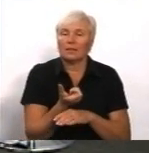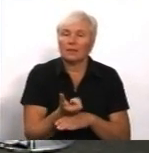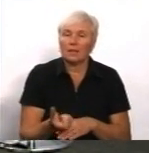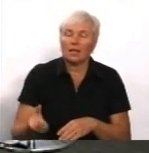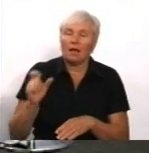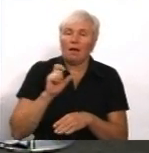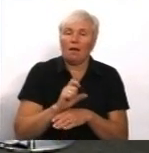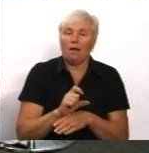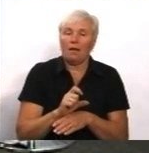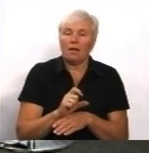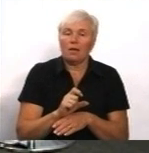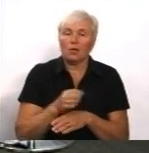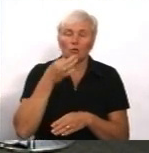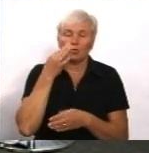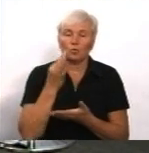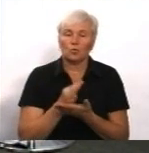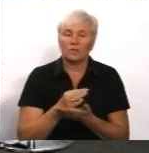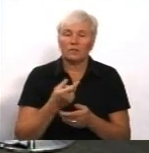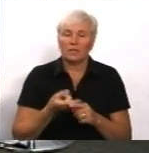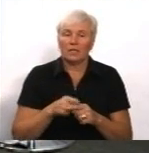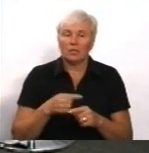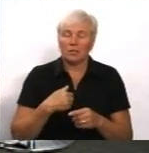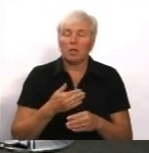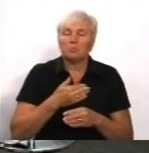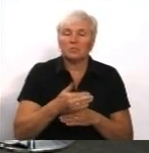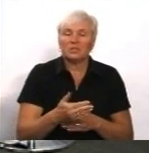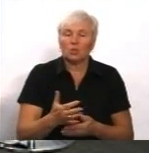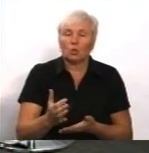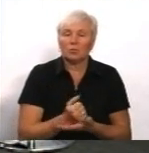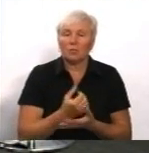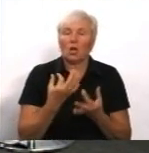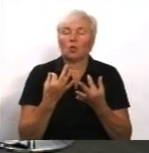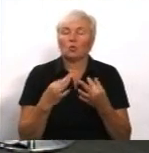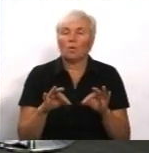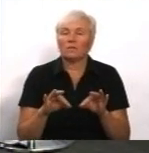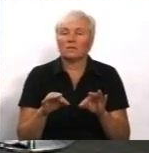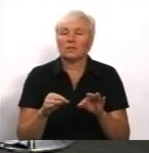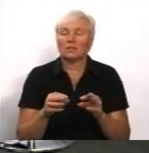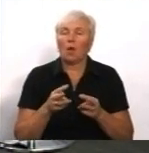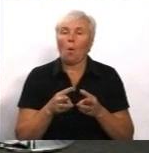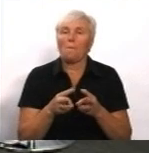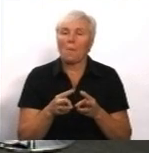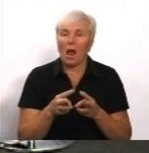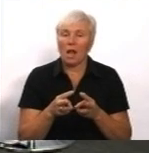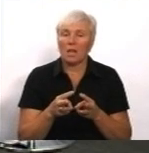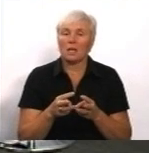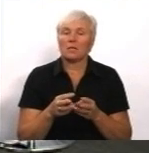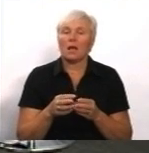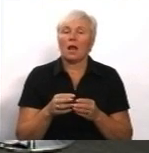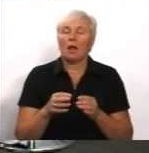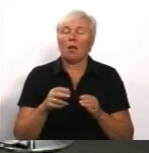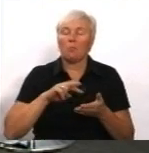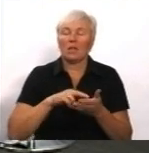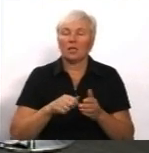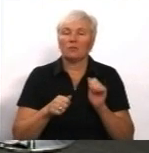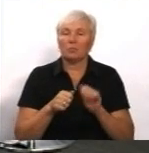це той підрозділ, який найпізніше отримав дозвіл на планові перевірки. І планові перевірки, в нього закладені